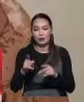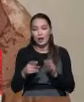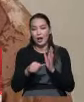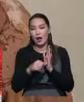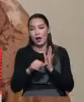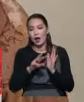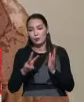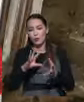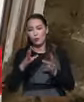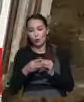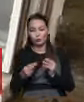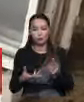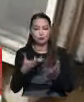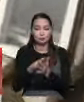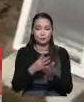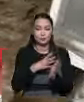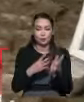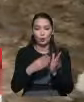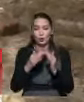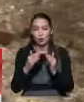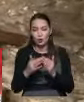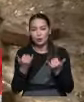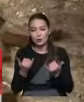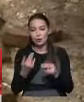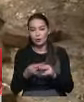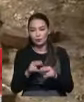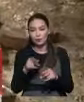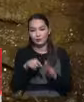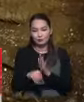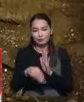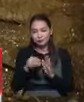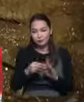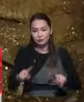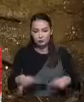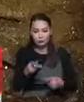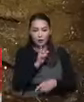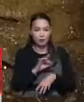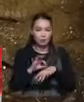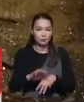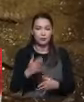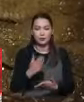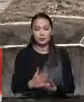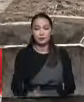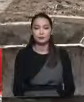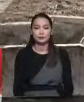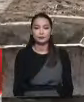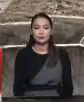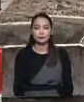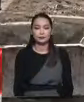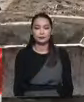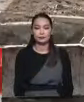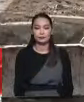теңге көлемінде өтемақы берілді. Оларда қазір баспаналарын қалпына келтіру жұмыстарын жасап жатыр. Өзгеріс Қонар, Арман